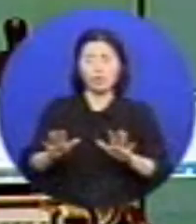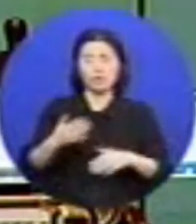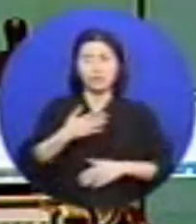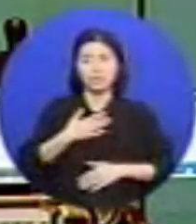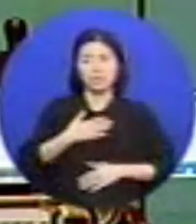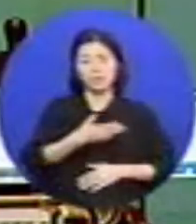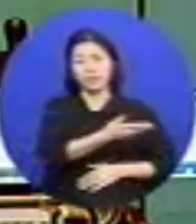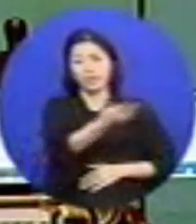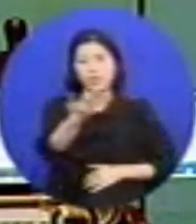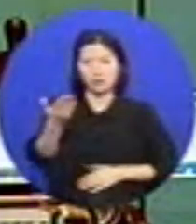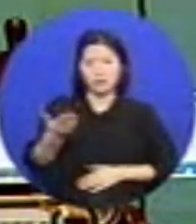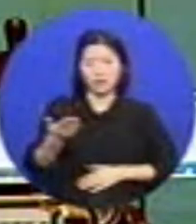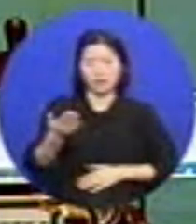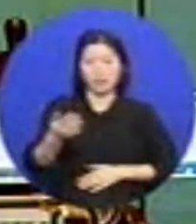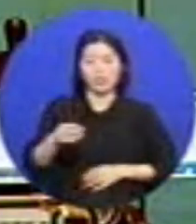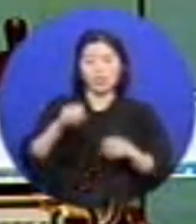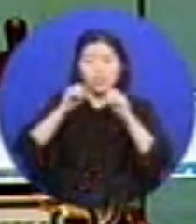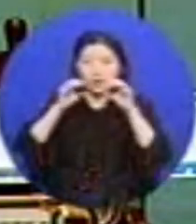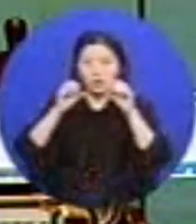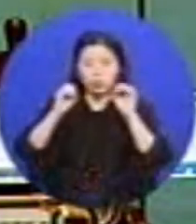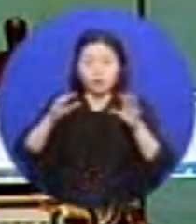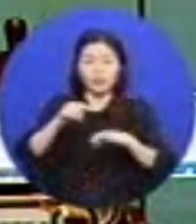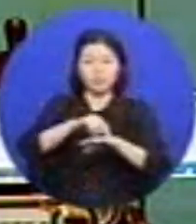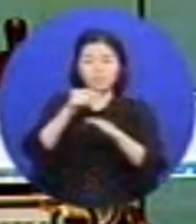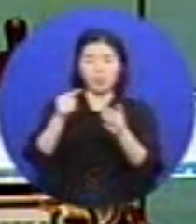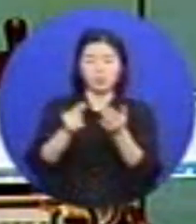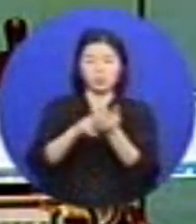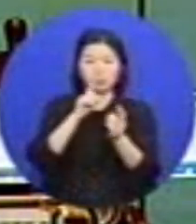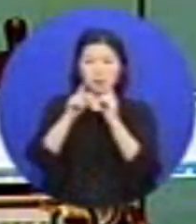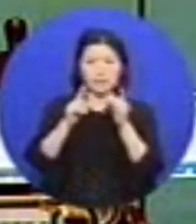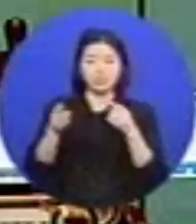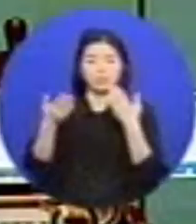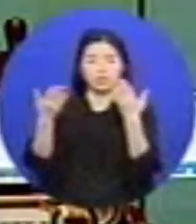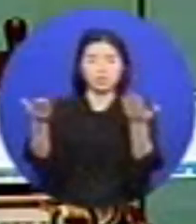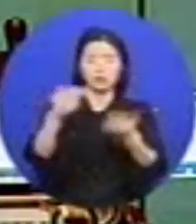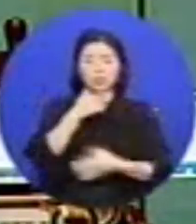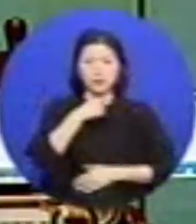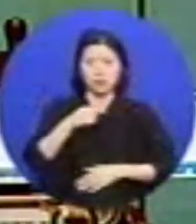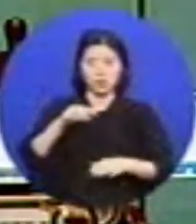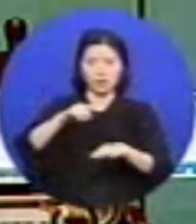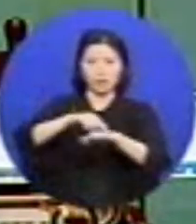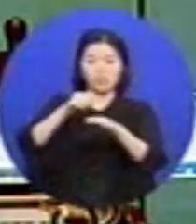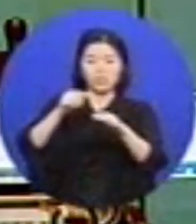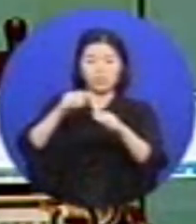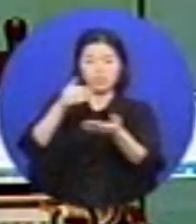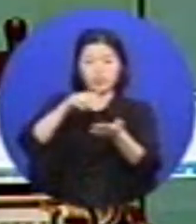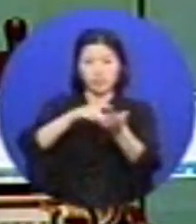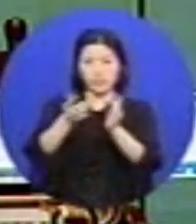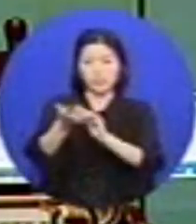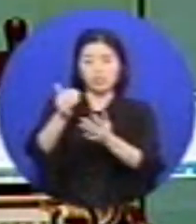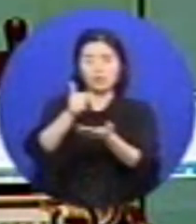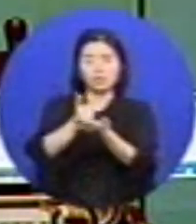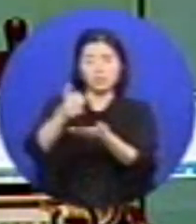꼭 전도하는 심정으로 말씀을 드리고 싶어요. 예수님을 영접하세요.